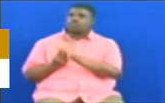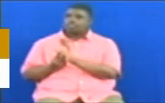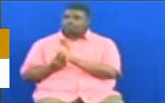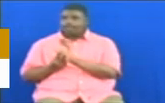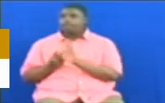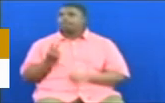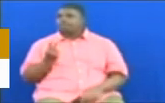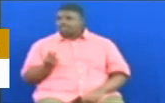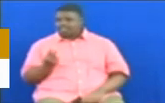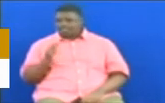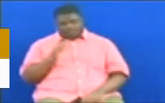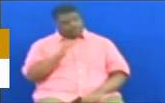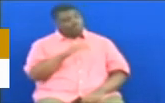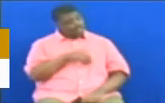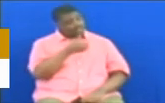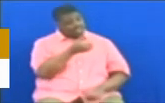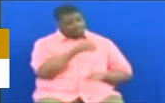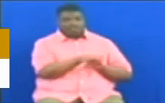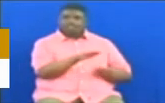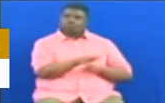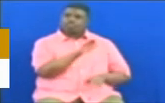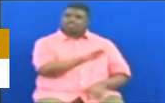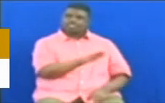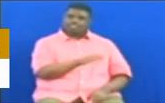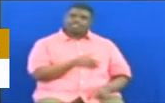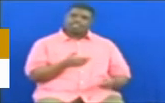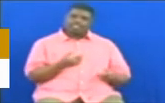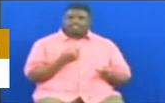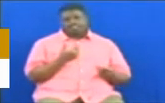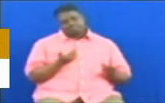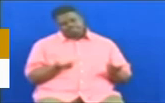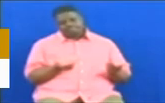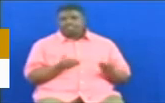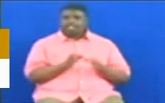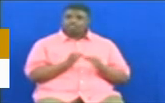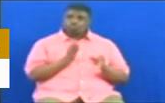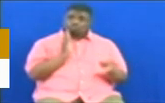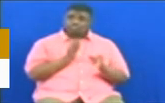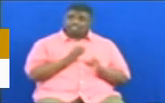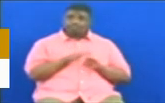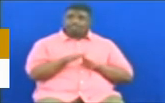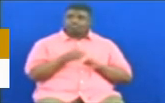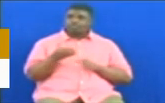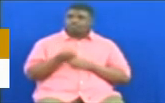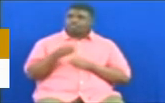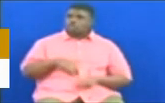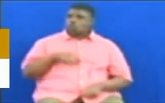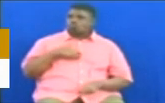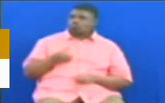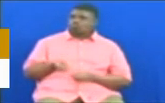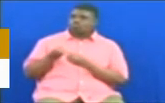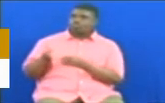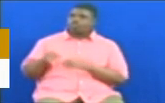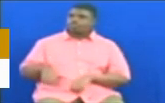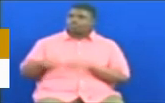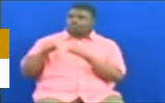2, lakini baadaye katika maelezo yake naona aka modify maelezo na kusema kwamba anapata hofu kwamba tunampa